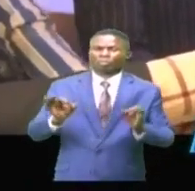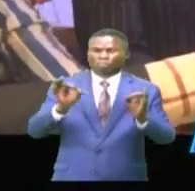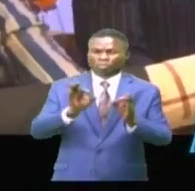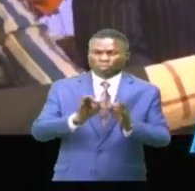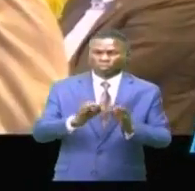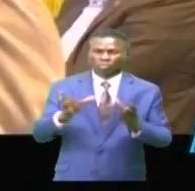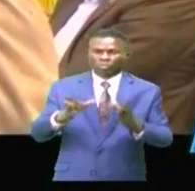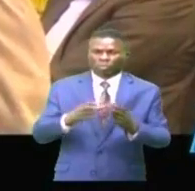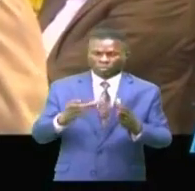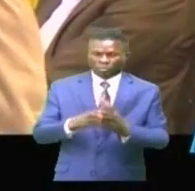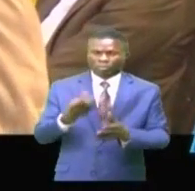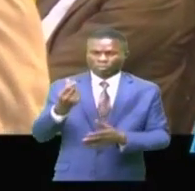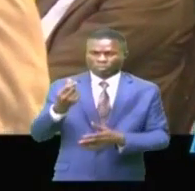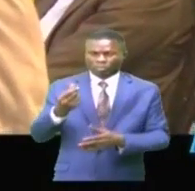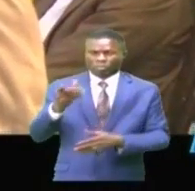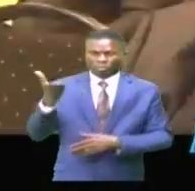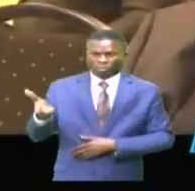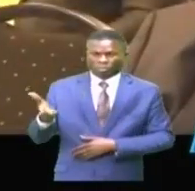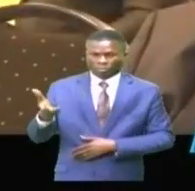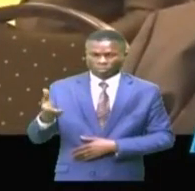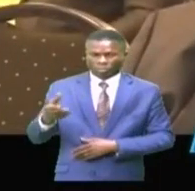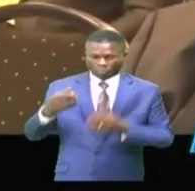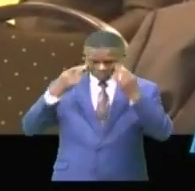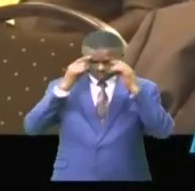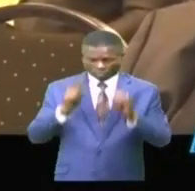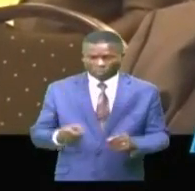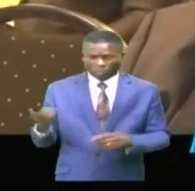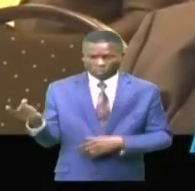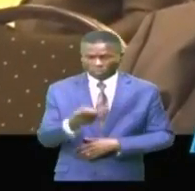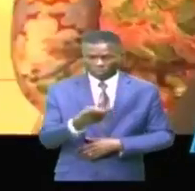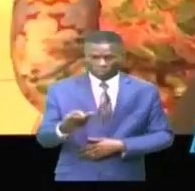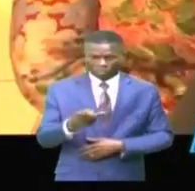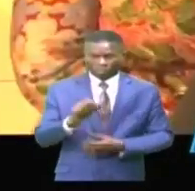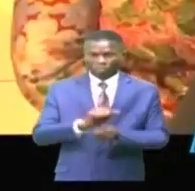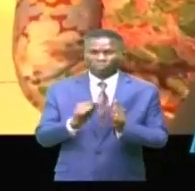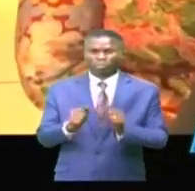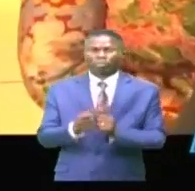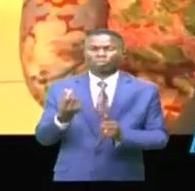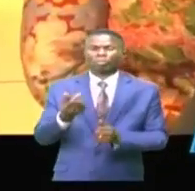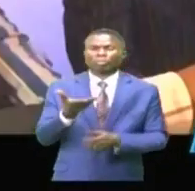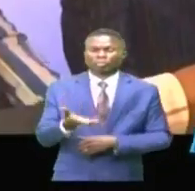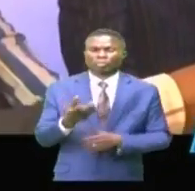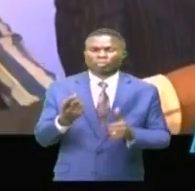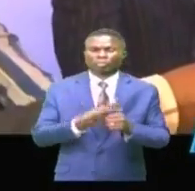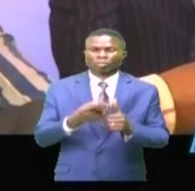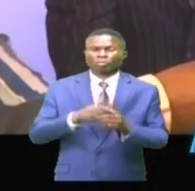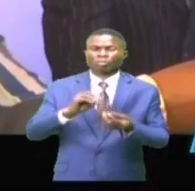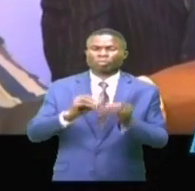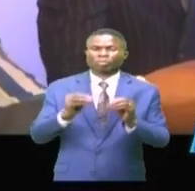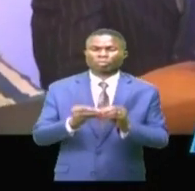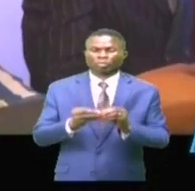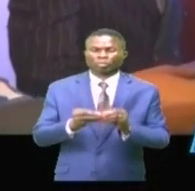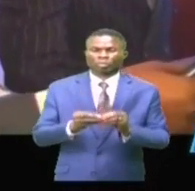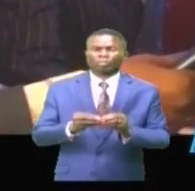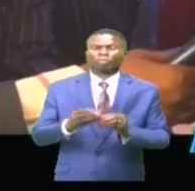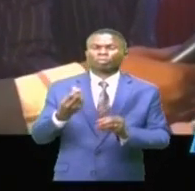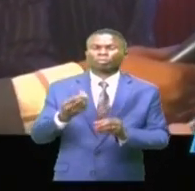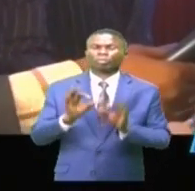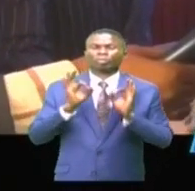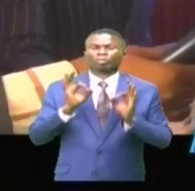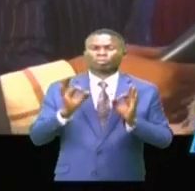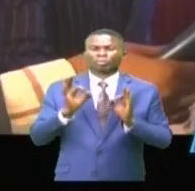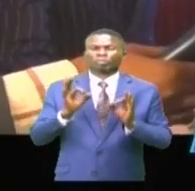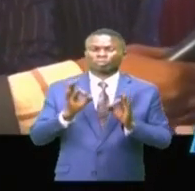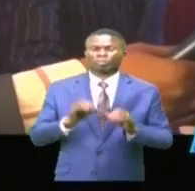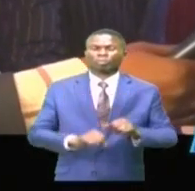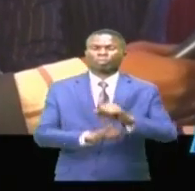institutions financières bénéficiaires on va se mettre d'accord sur les cibles sur les nombres de nouveaux crédits à